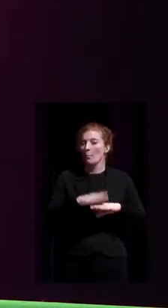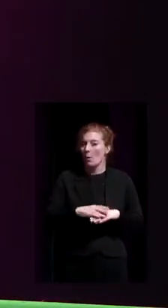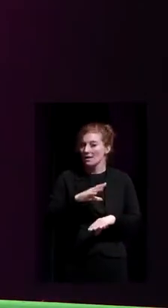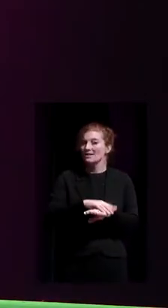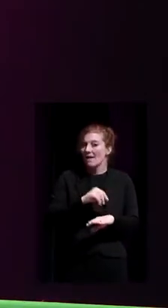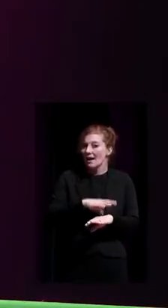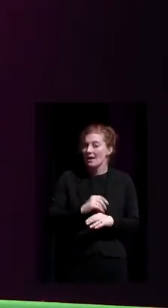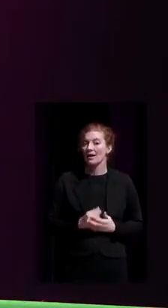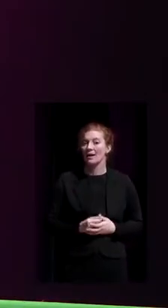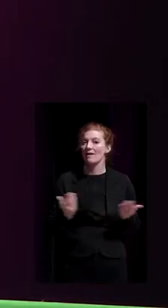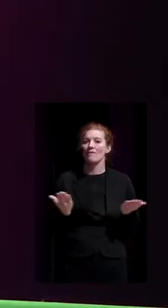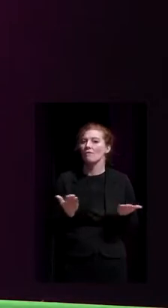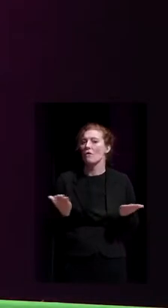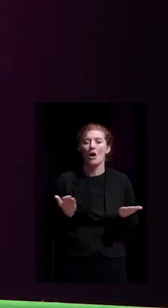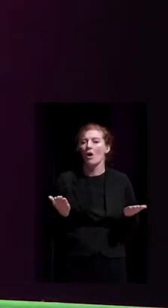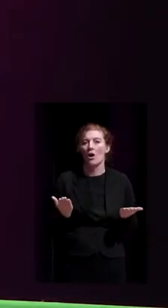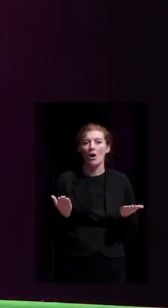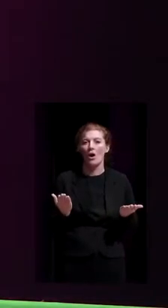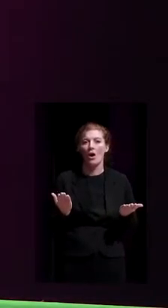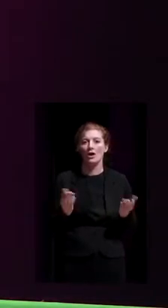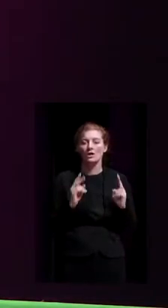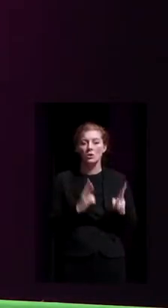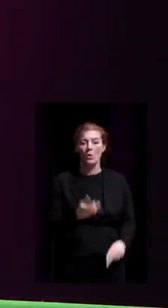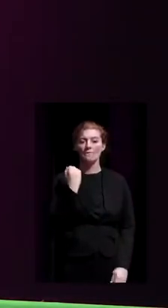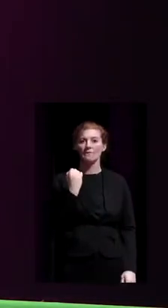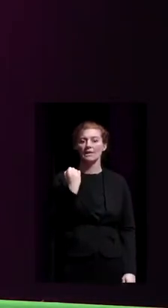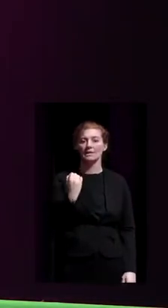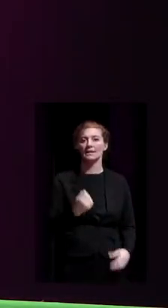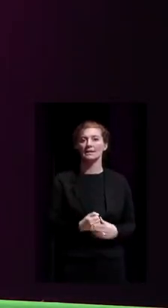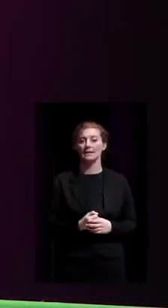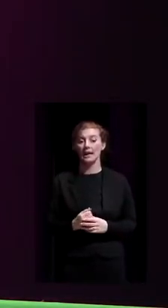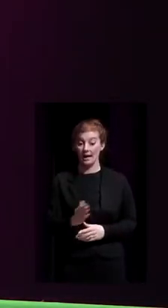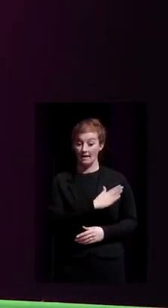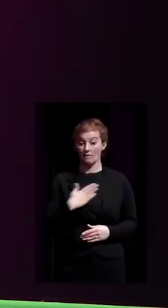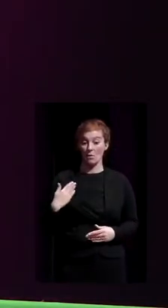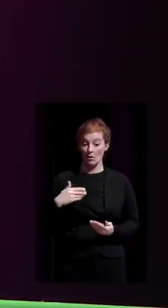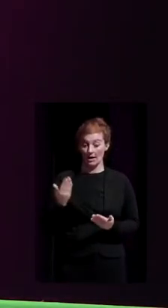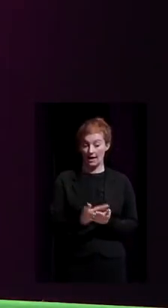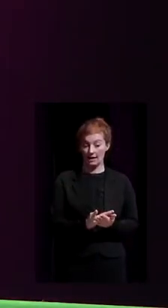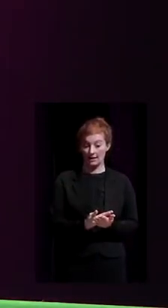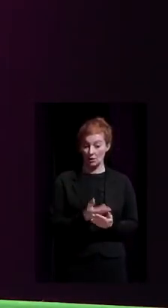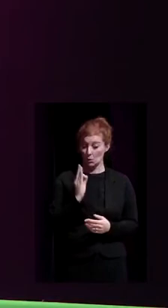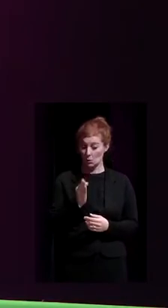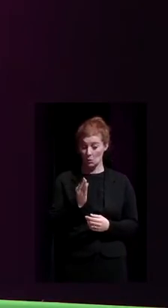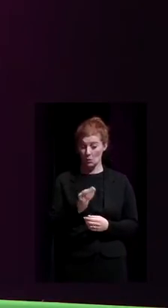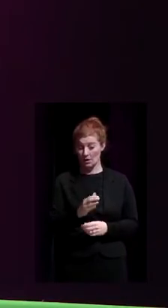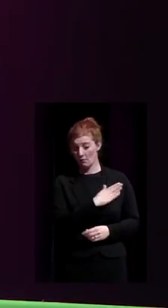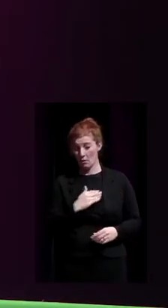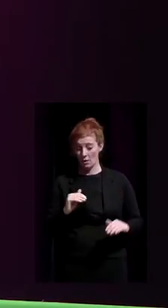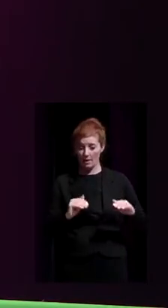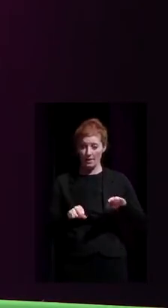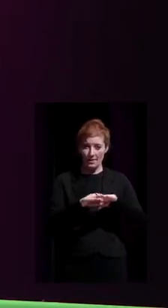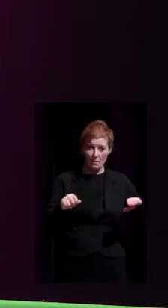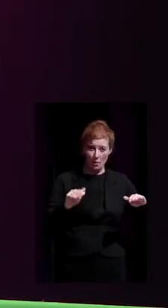Sverige. Vad är det då som är så viktigt i vårt land, och hur ligger Sverige till om vi jämför med andra